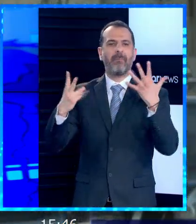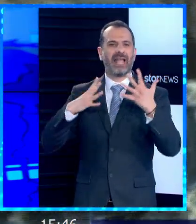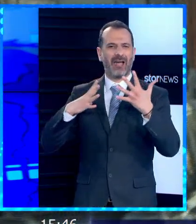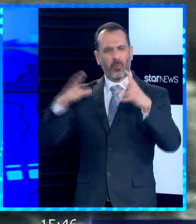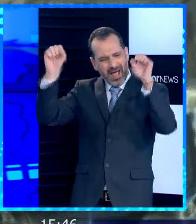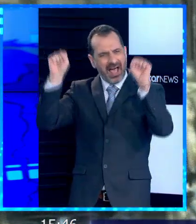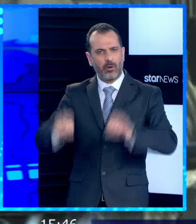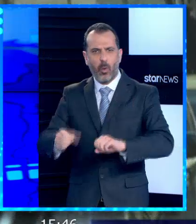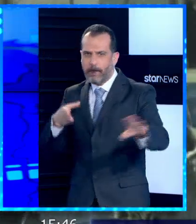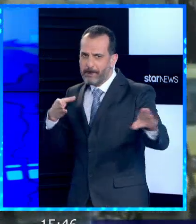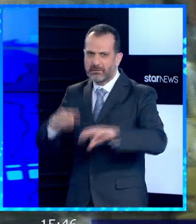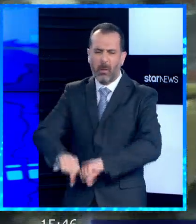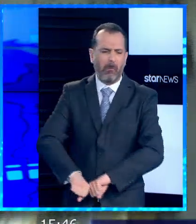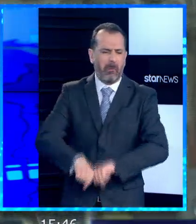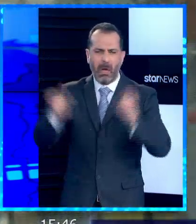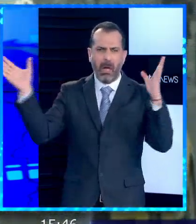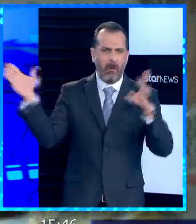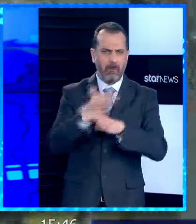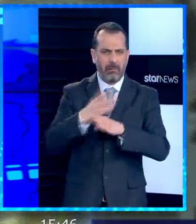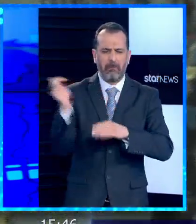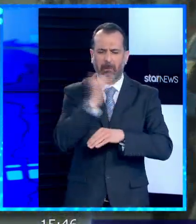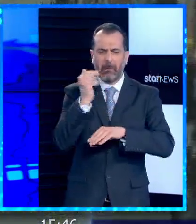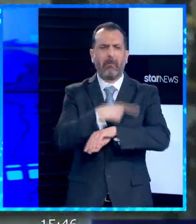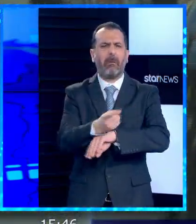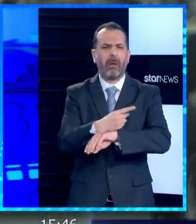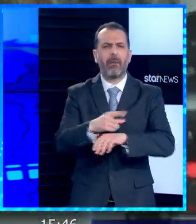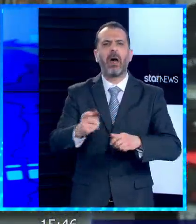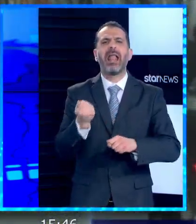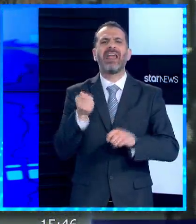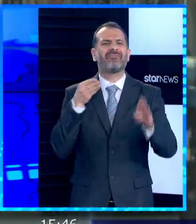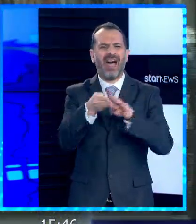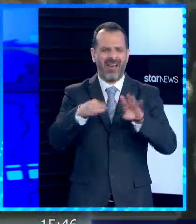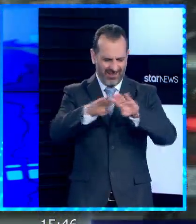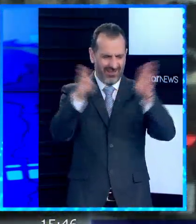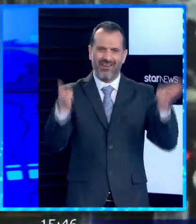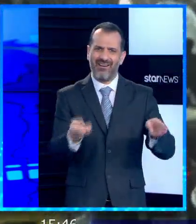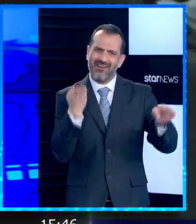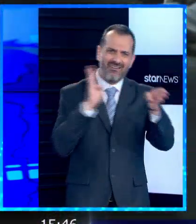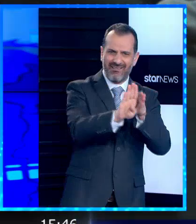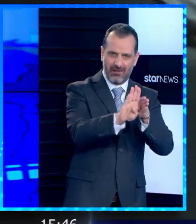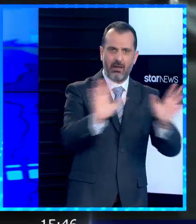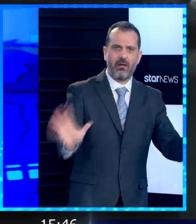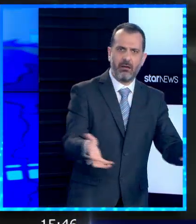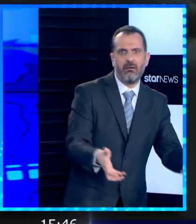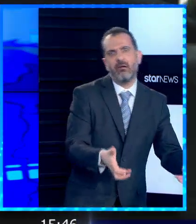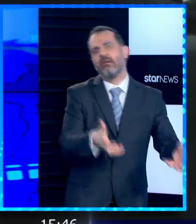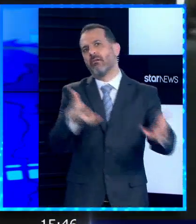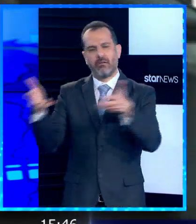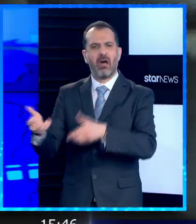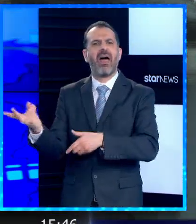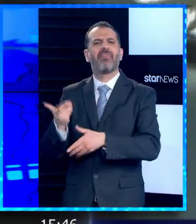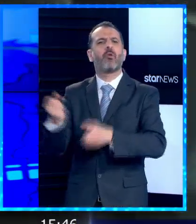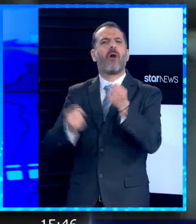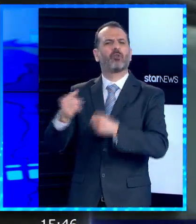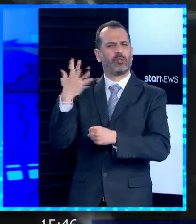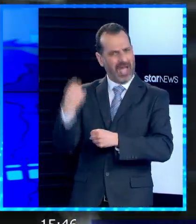εισέβαλαν στην επιχείρηση. Οι δράστες με γρήγορες κινήσεις κατάφεραν να σηκώσουν το χρηματοκιβώτιο, το φόρτωσαν σε ένα από τα δύο